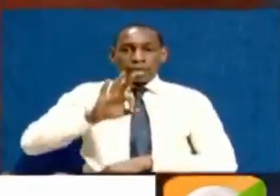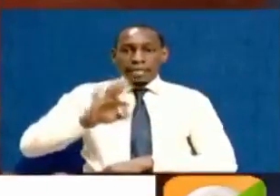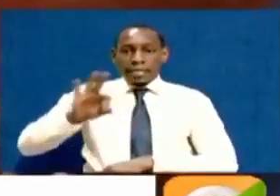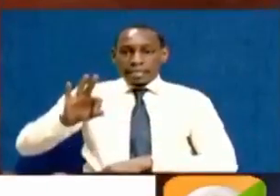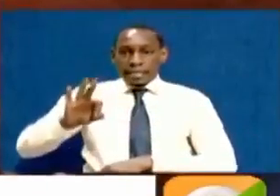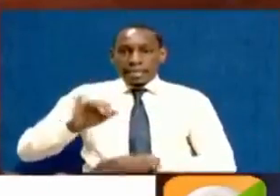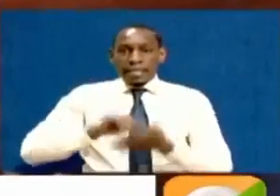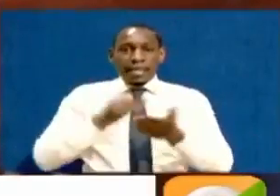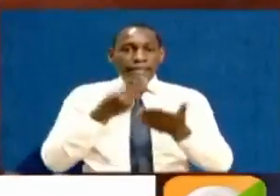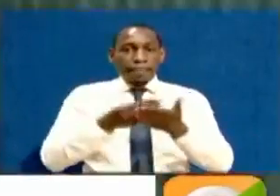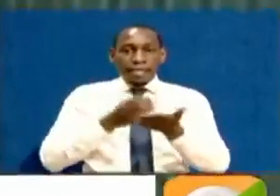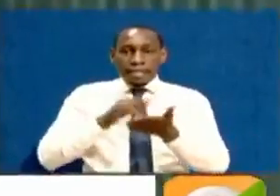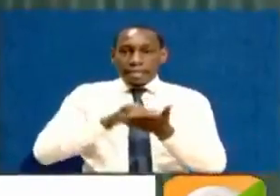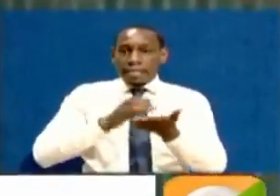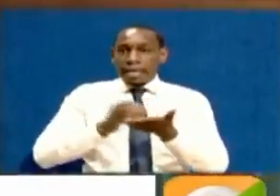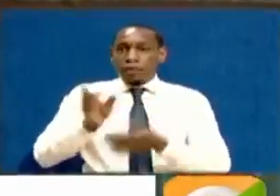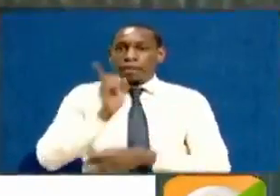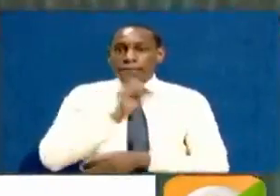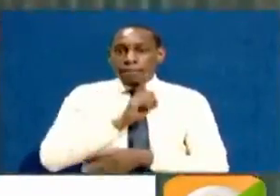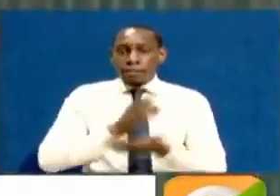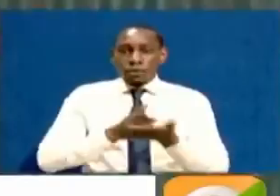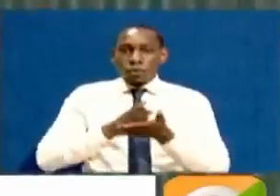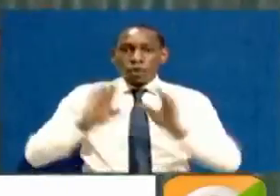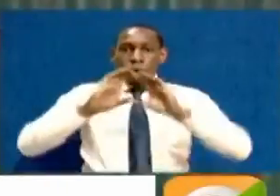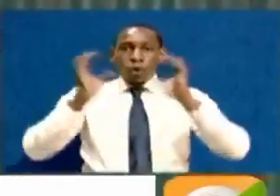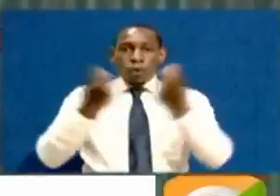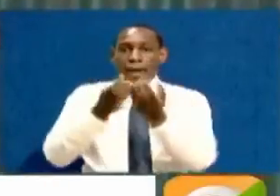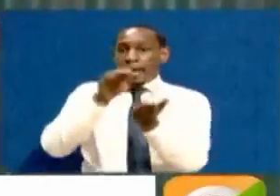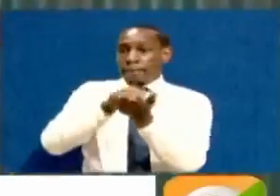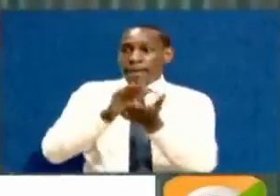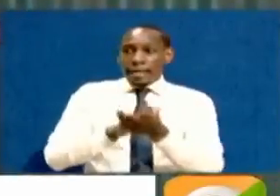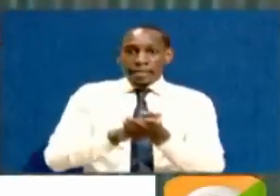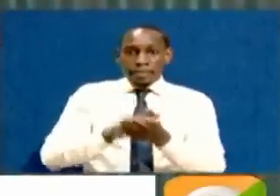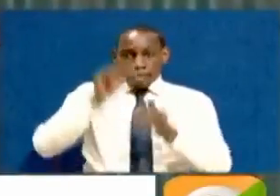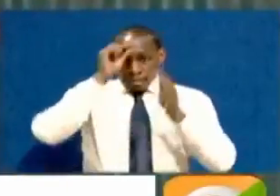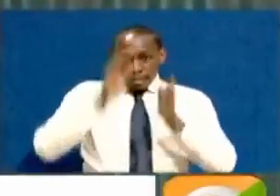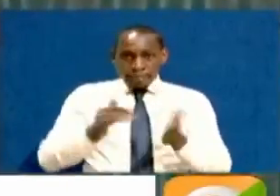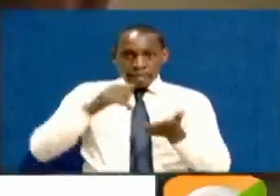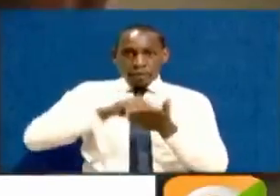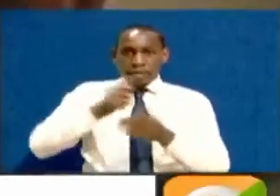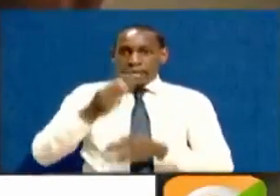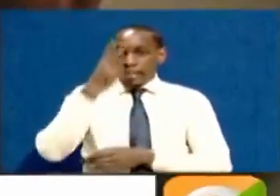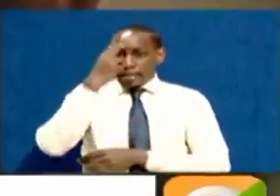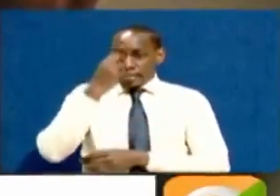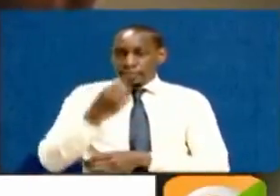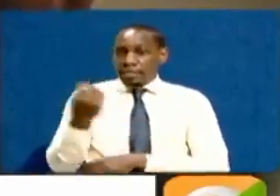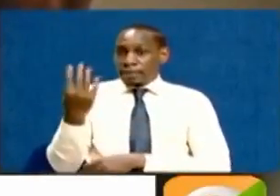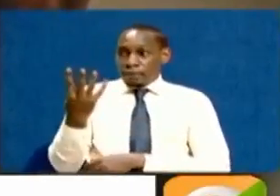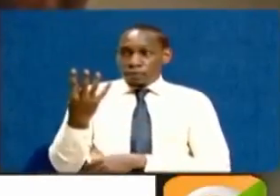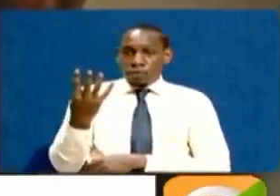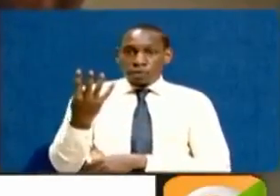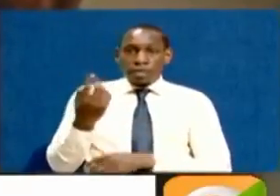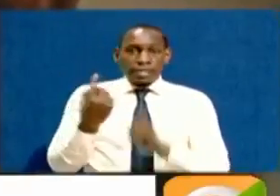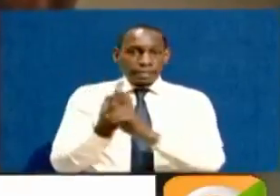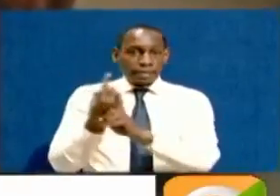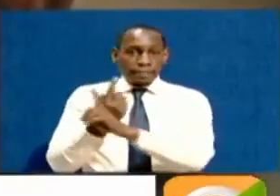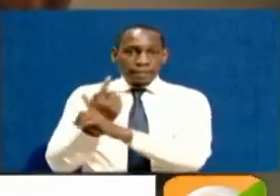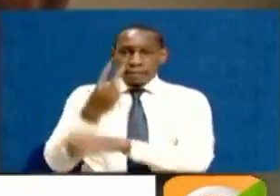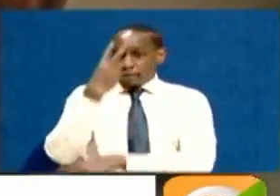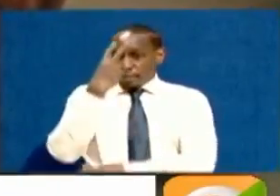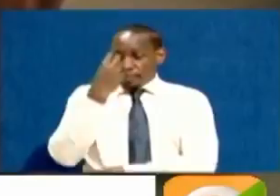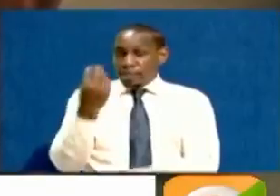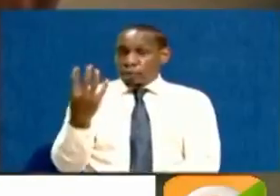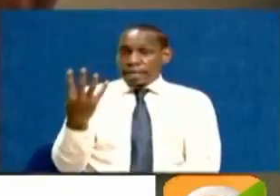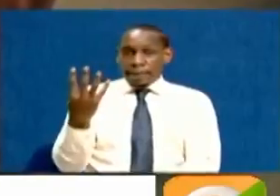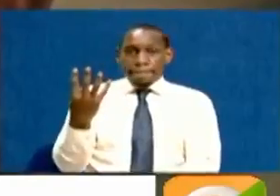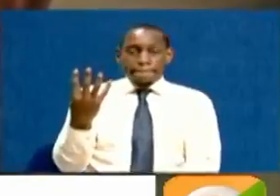233 fedha zilizotolewa na Benki ya Dunia. Korane na washukiwa wengine wane, Ibrahim Malo Nur, Mohamed Ahmed,